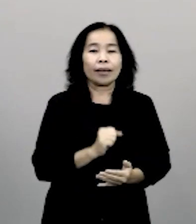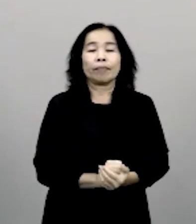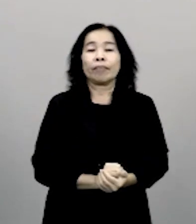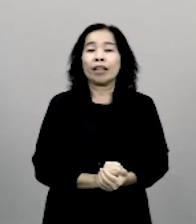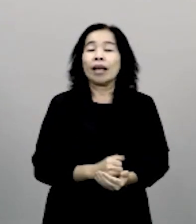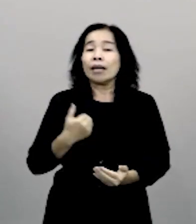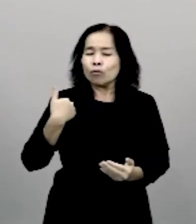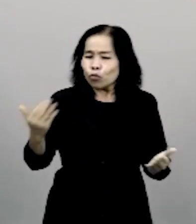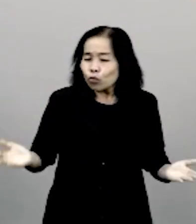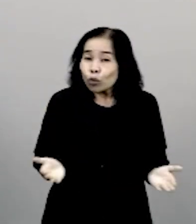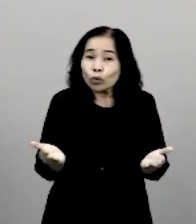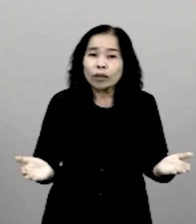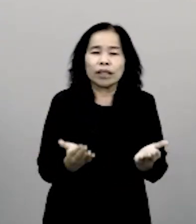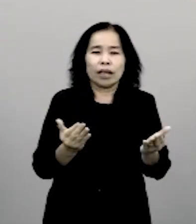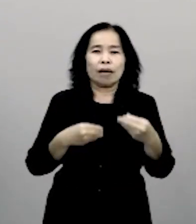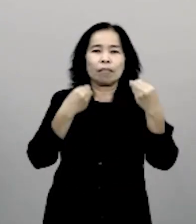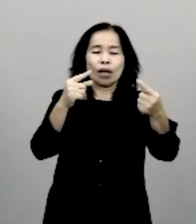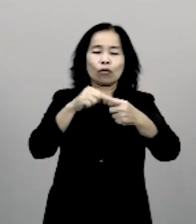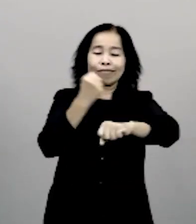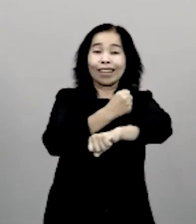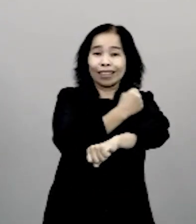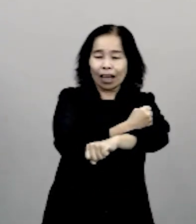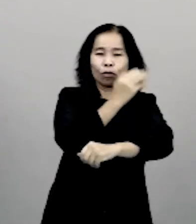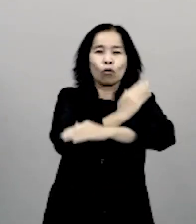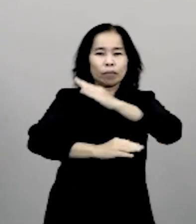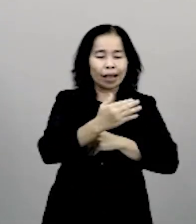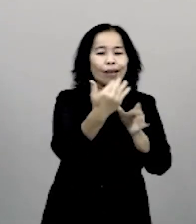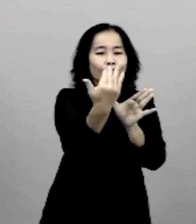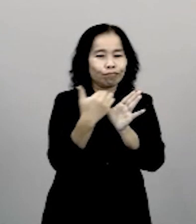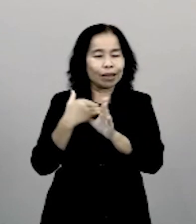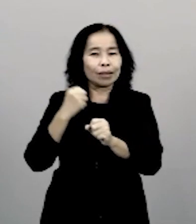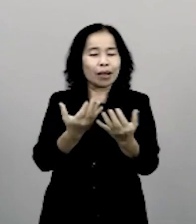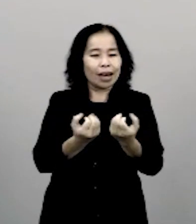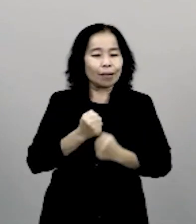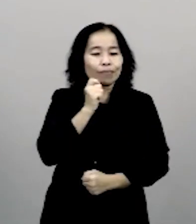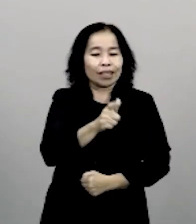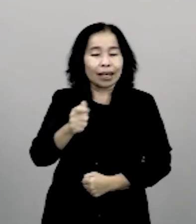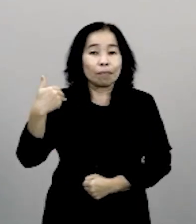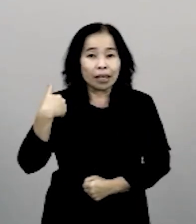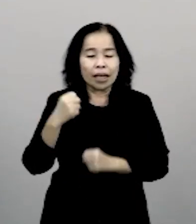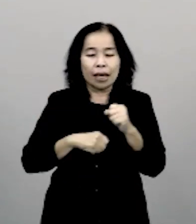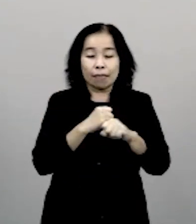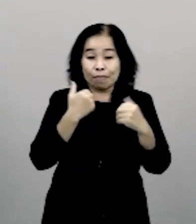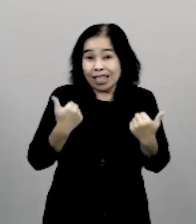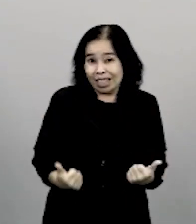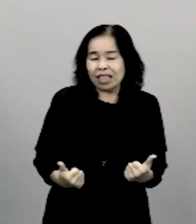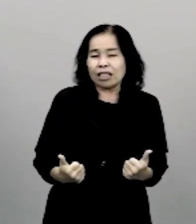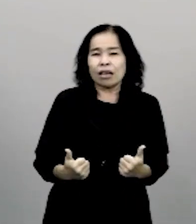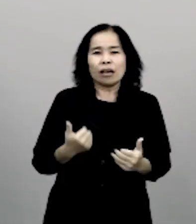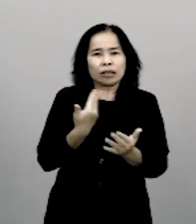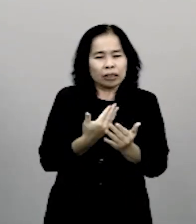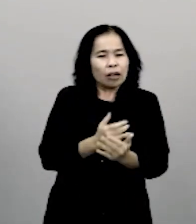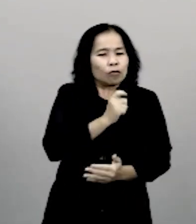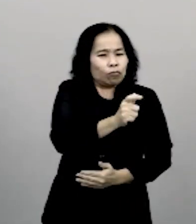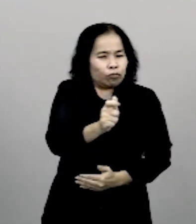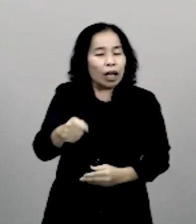พร้อมทั้งส่งเสริมการจ้างงานคนพิการซึ่งในปีงบประมาณที่ผ่านมาสามารถสร้างราย